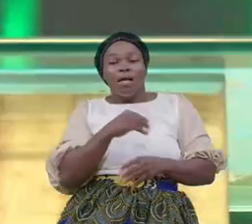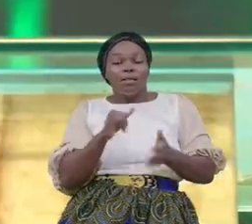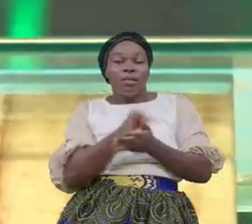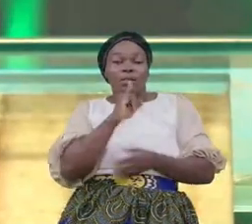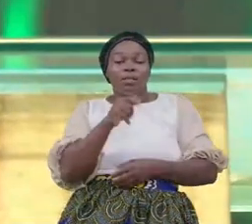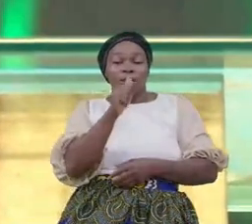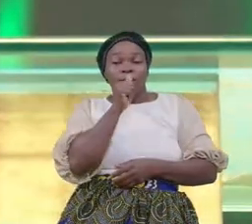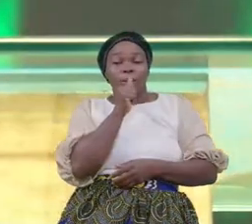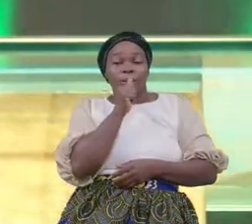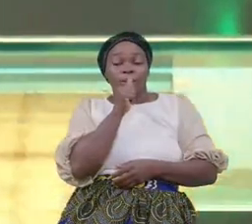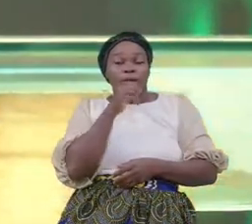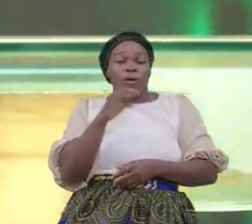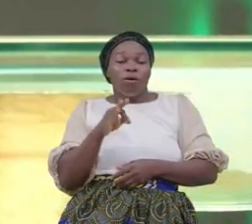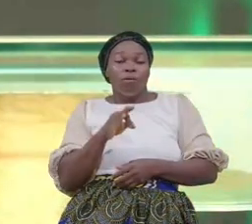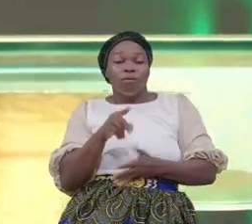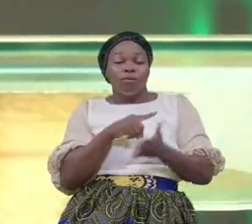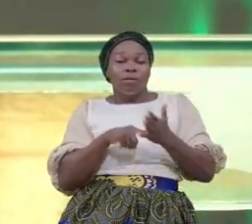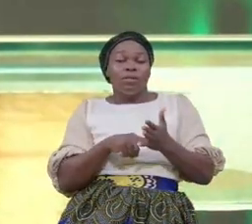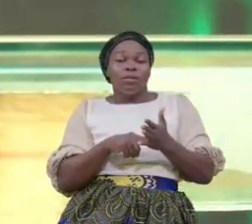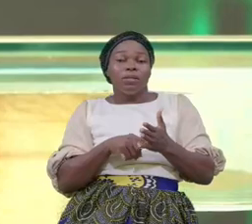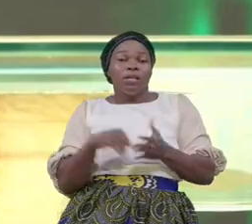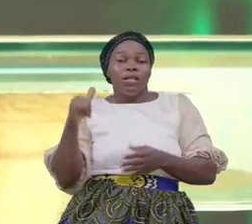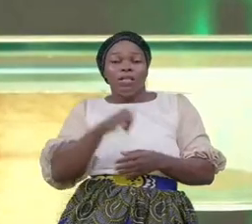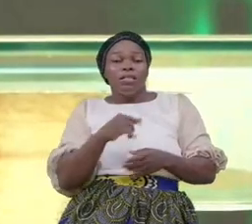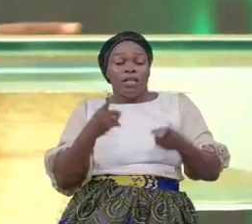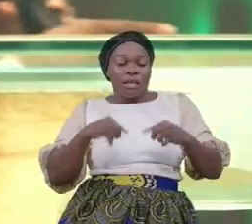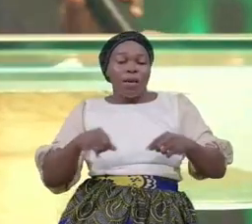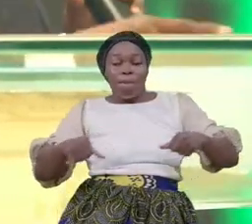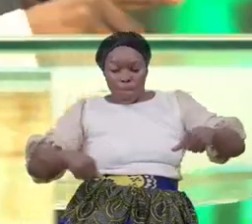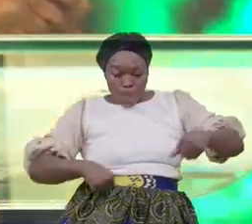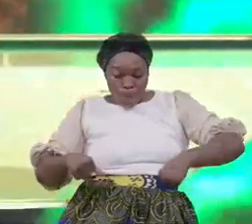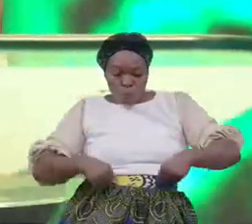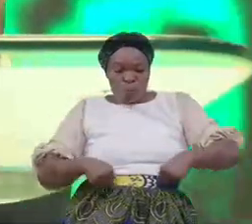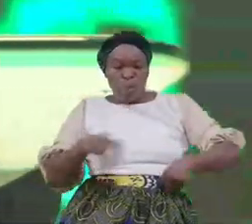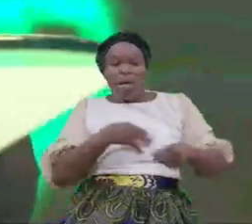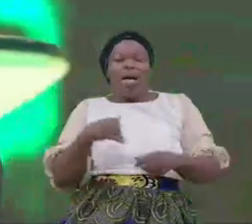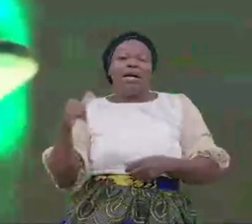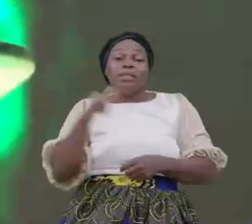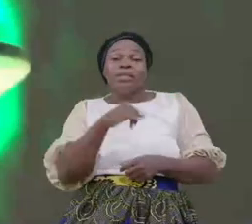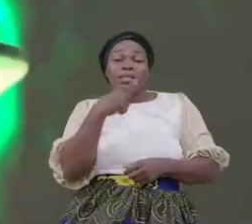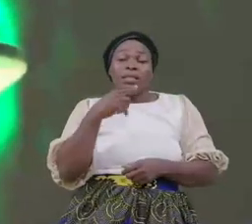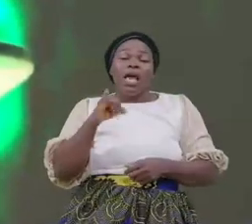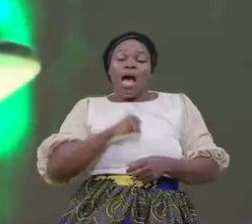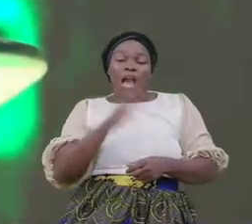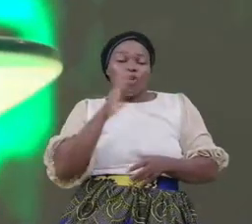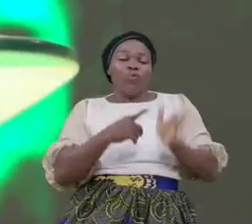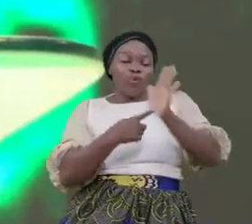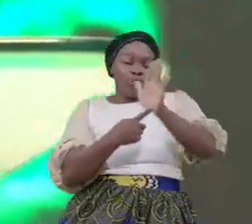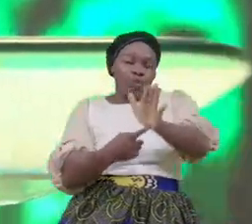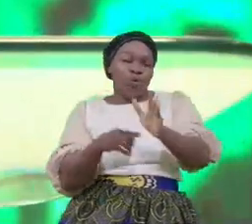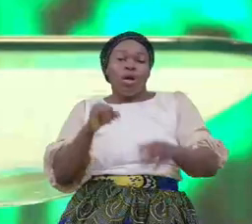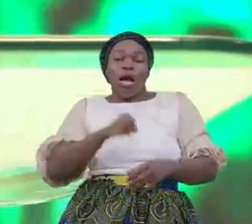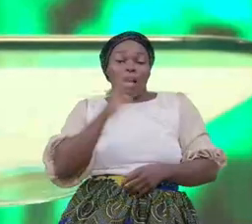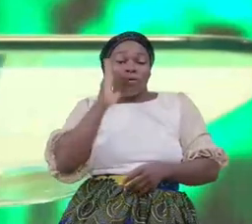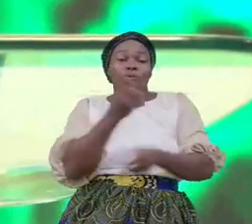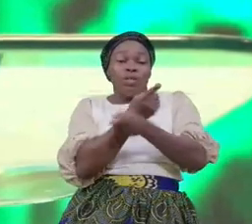sont venus en se vantant, ils sont venus en condamnant, ils sont venus en s'enorgueillissant. Oui, je vais